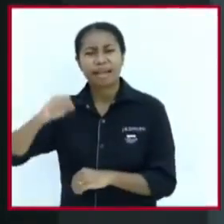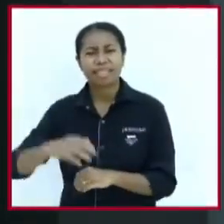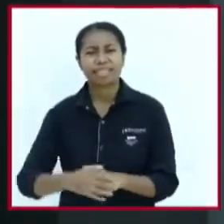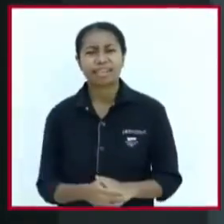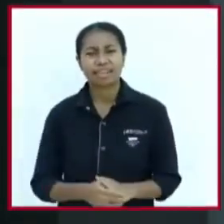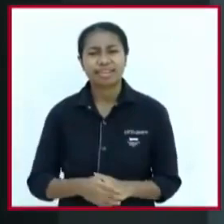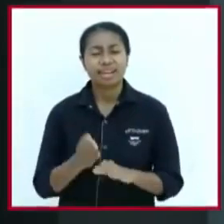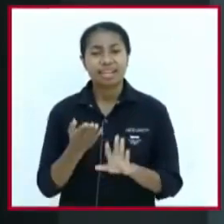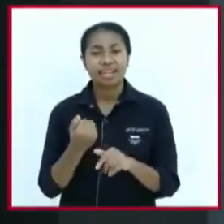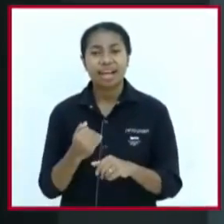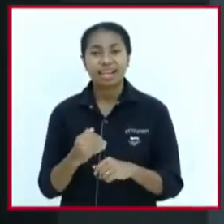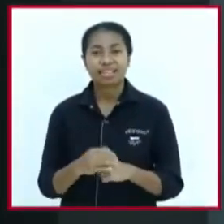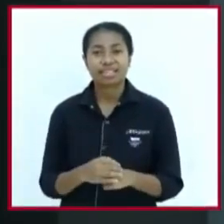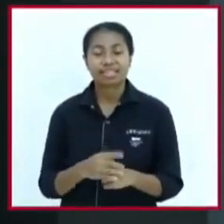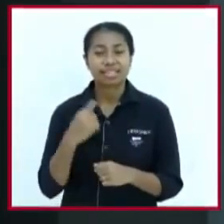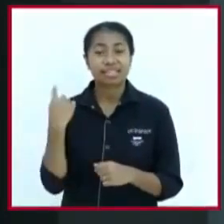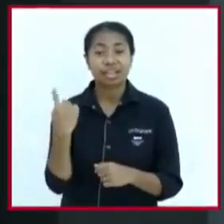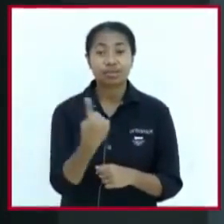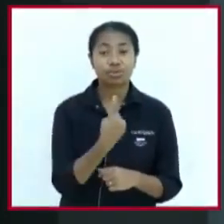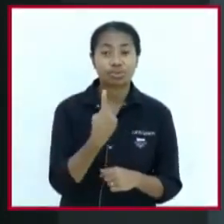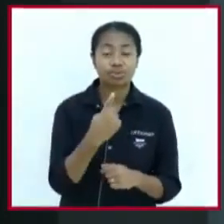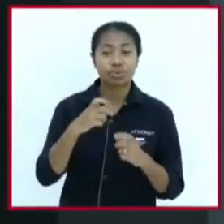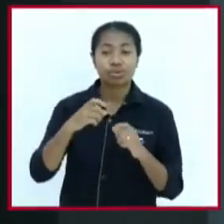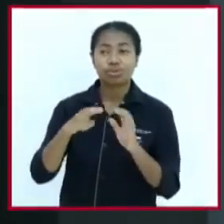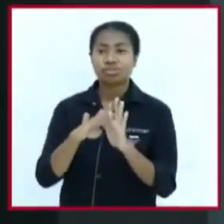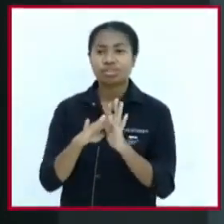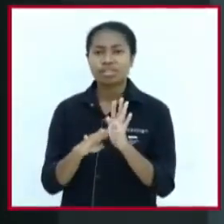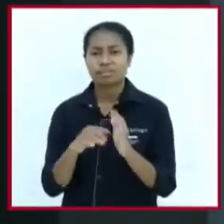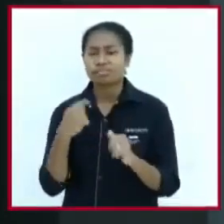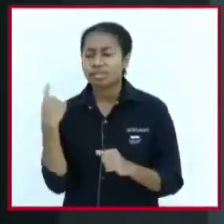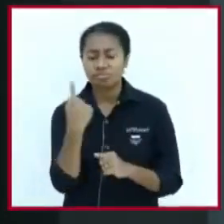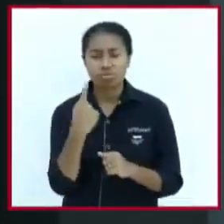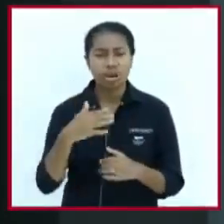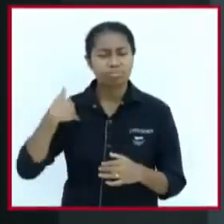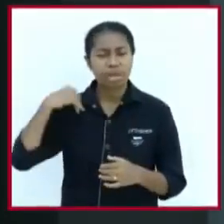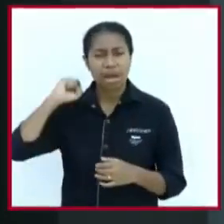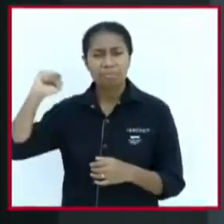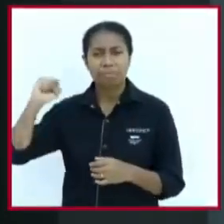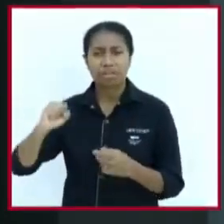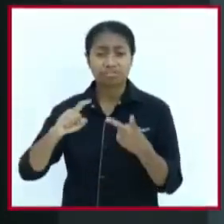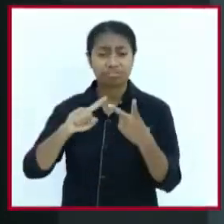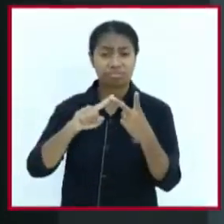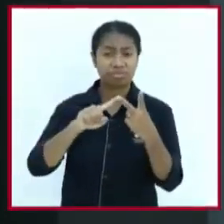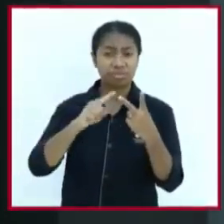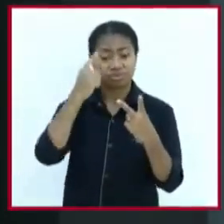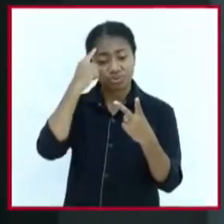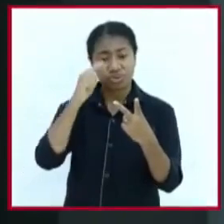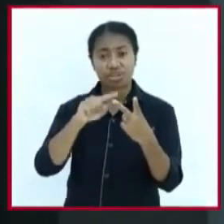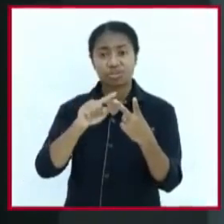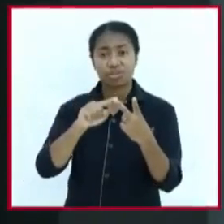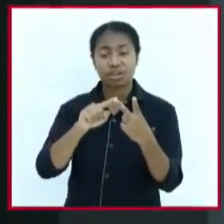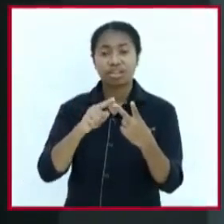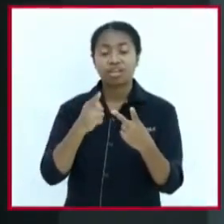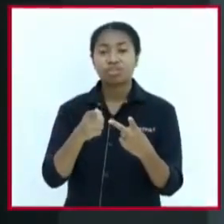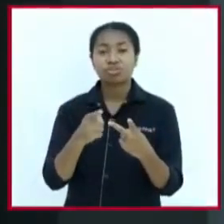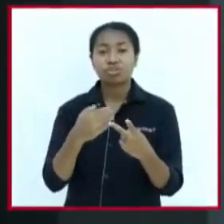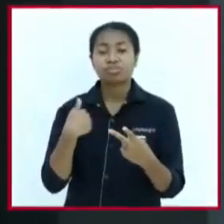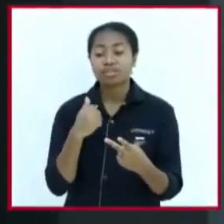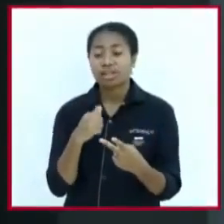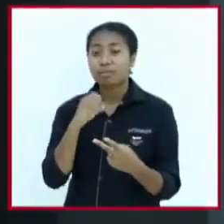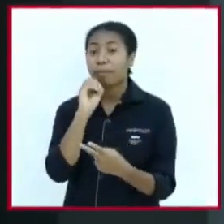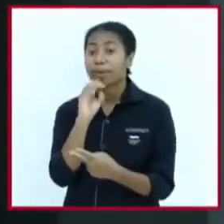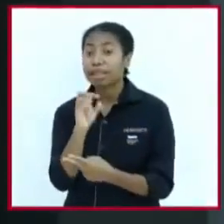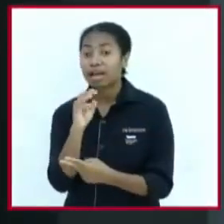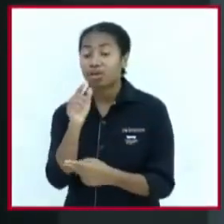lebih hebat dari seluruh sistem agama Yahudi yang kedua adalah menasihati orang-orang Kristen